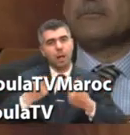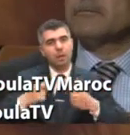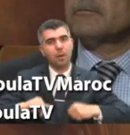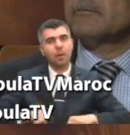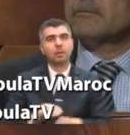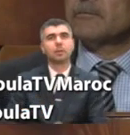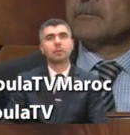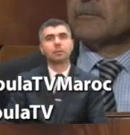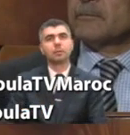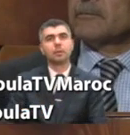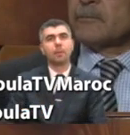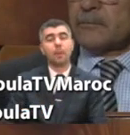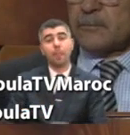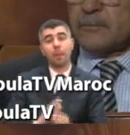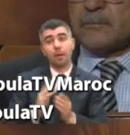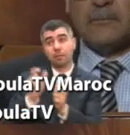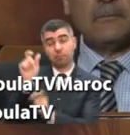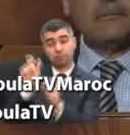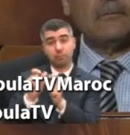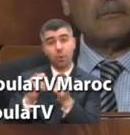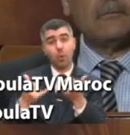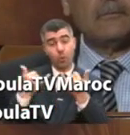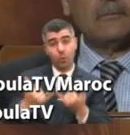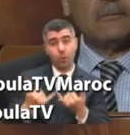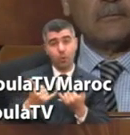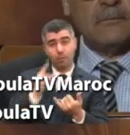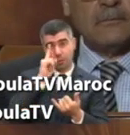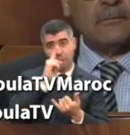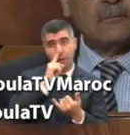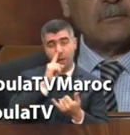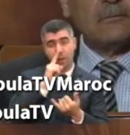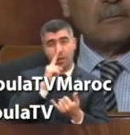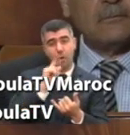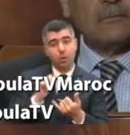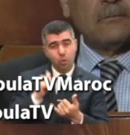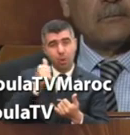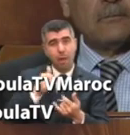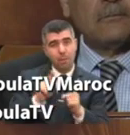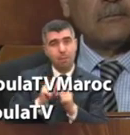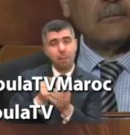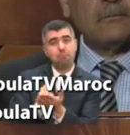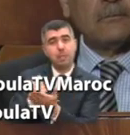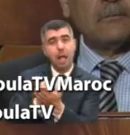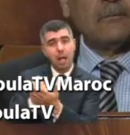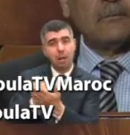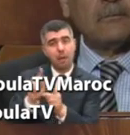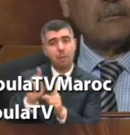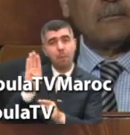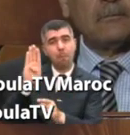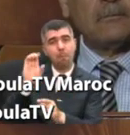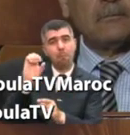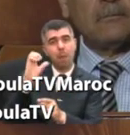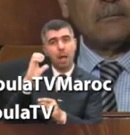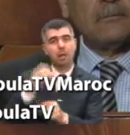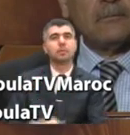الوزير، تلاميذ المغاربة اليوم بصدد إجراء اختبارات البكالوريا، ما هي التدابير المتخذة لضمان حسن سيرها؟